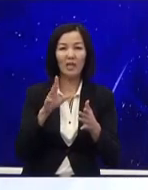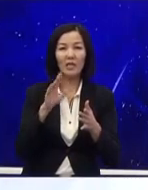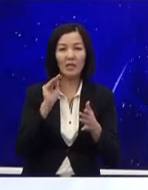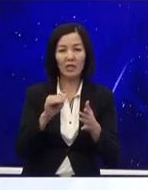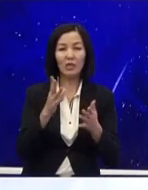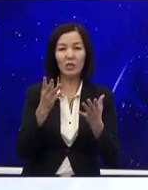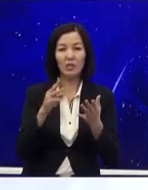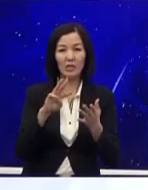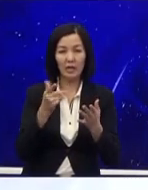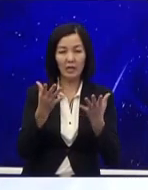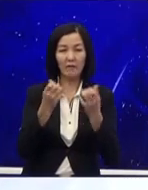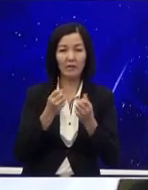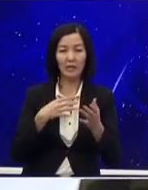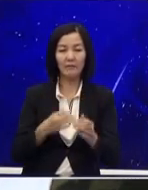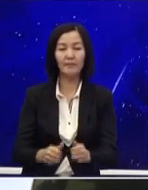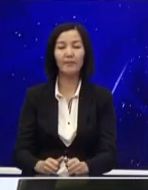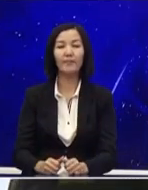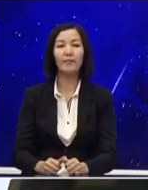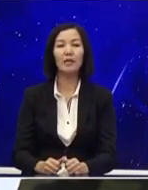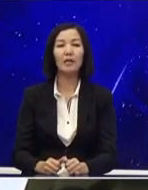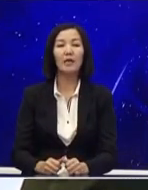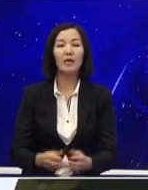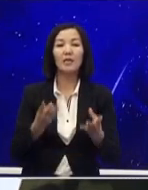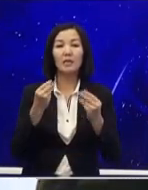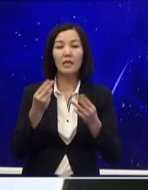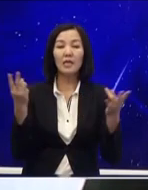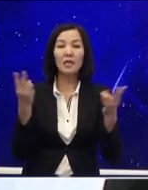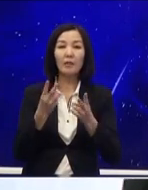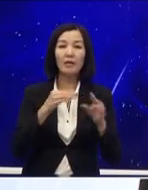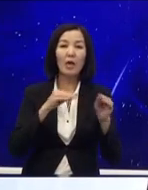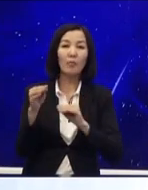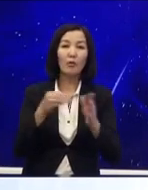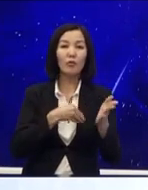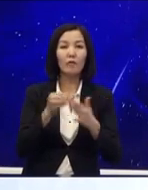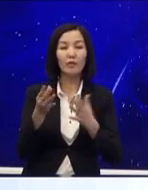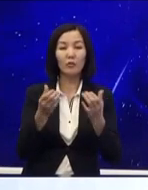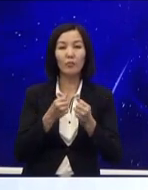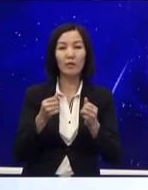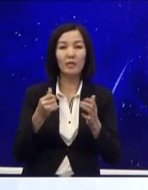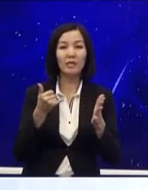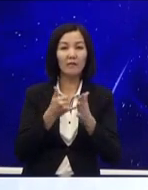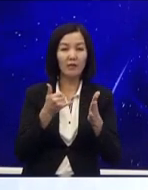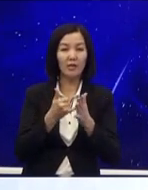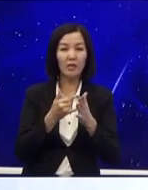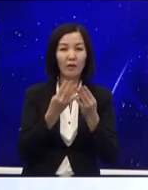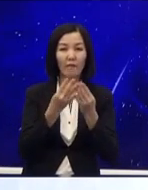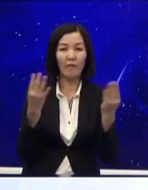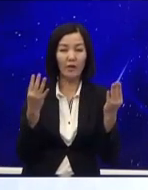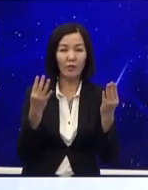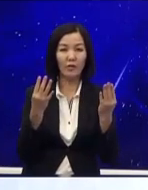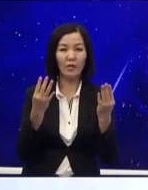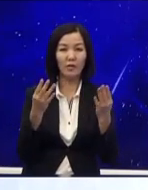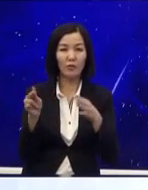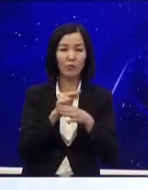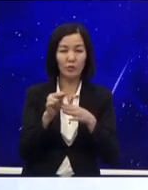555 тысяч тенге. На эти деньги я приобрел необходимое оборудование для сварочного отдела, делаю ворота, выполняю кузовную